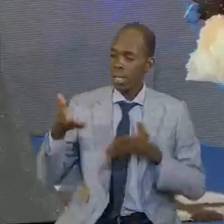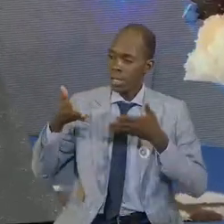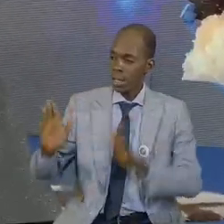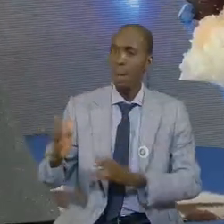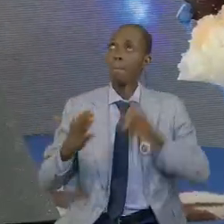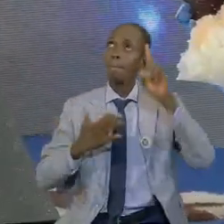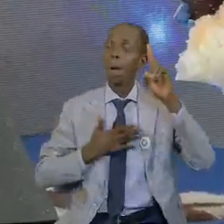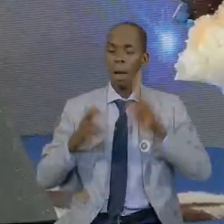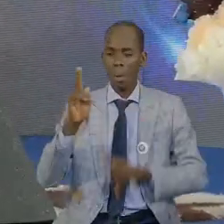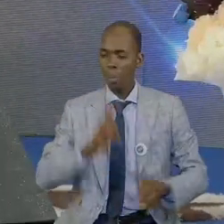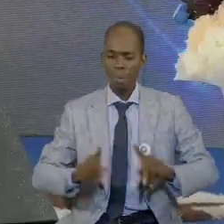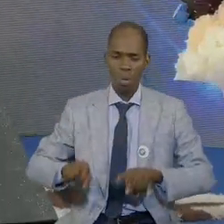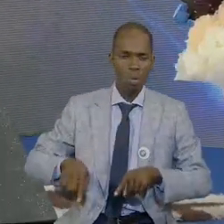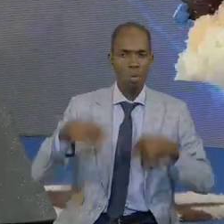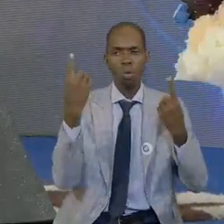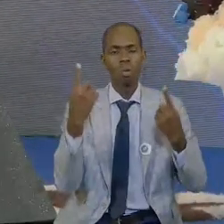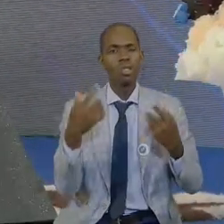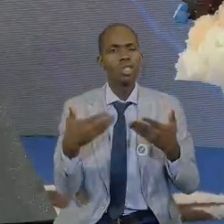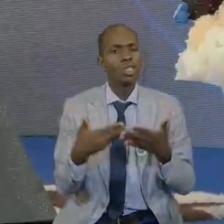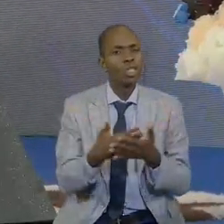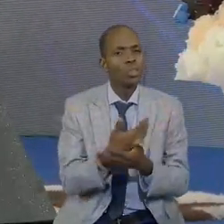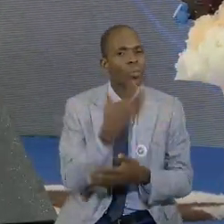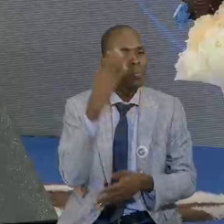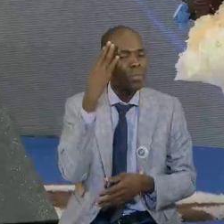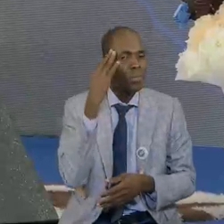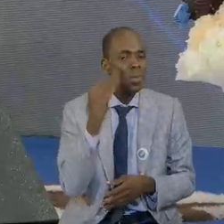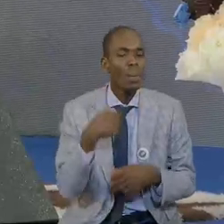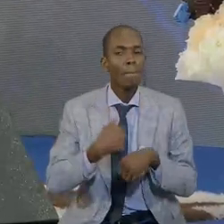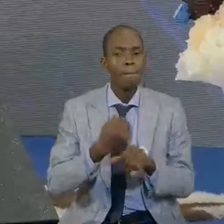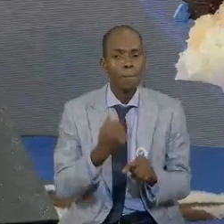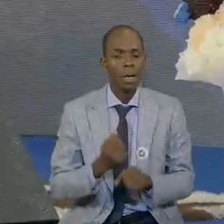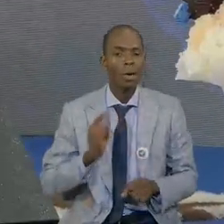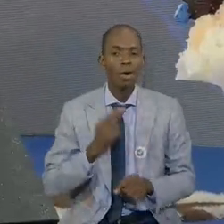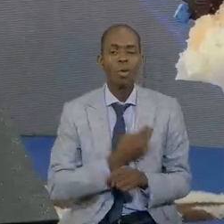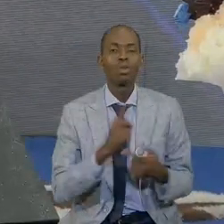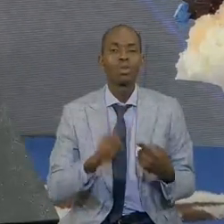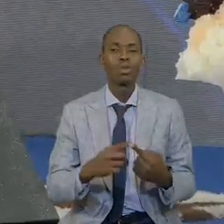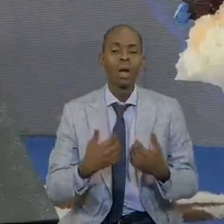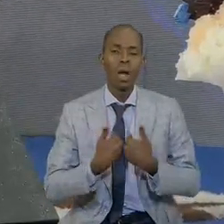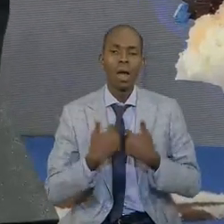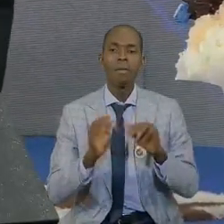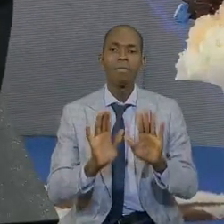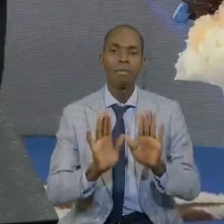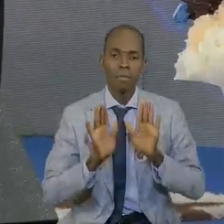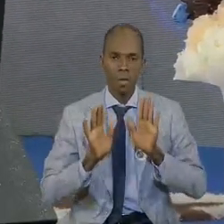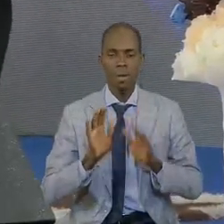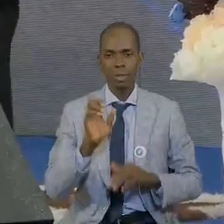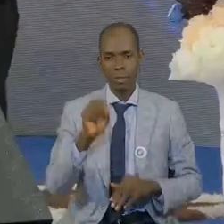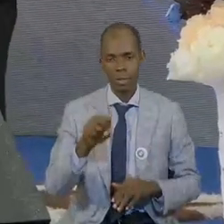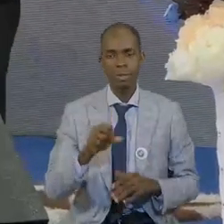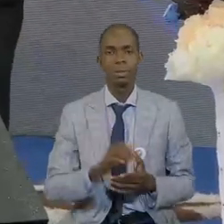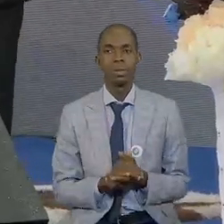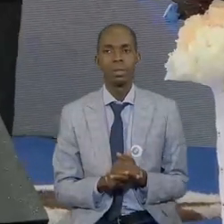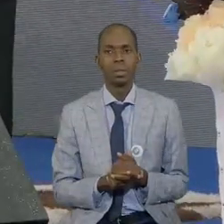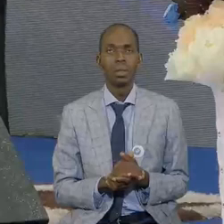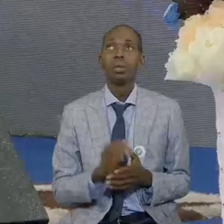Laisse aller mon peuple. New experiences make us to fear. Les nouvelles expériences font que nous avons peur.